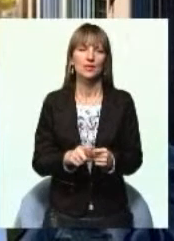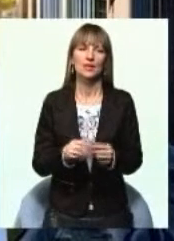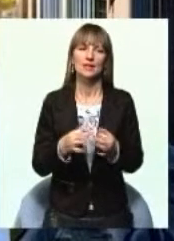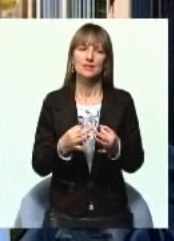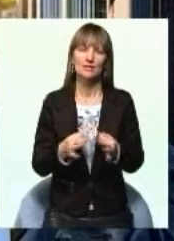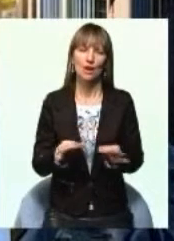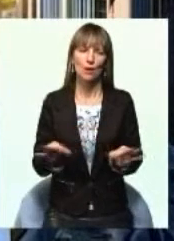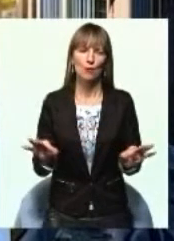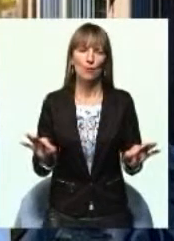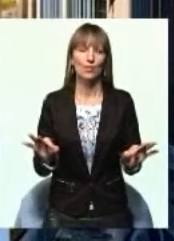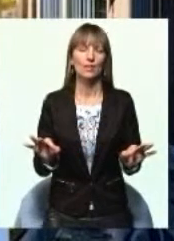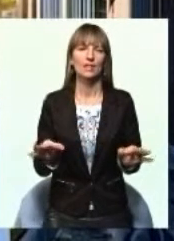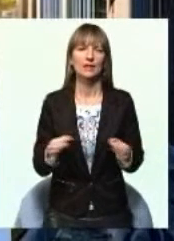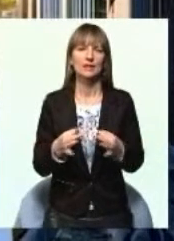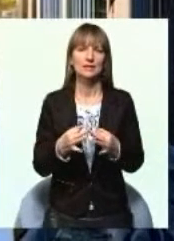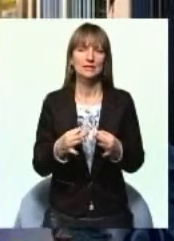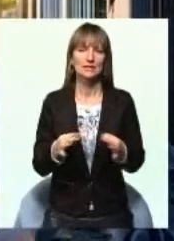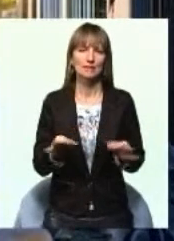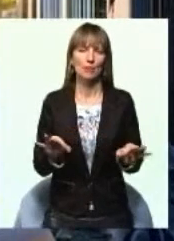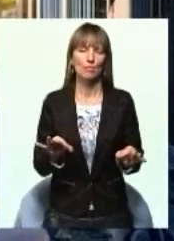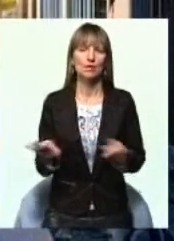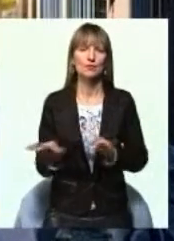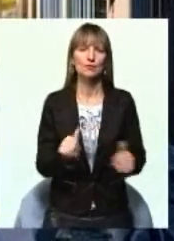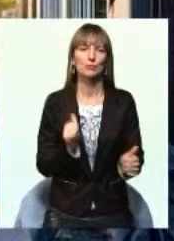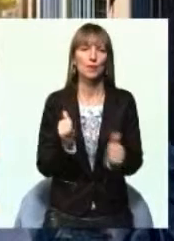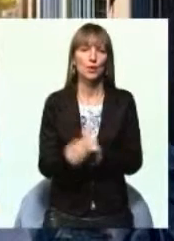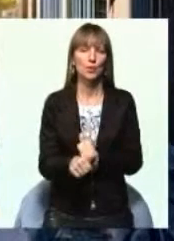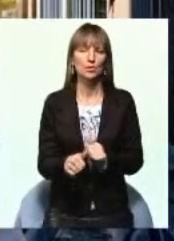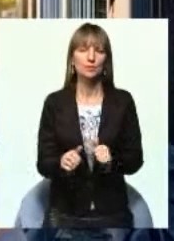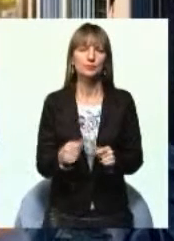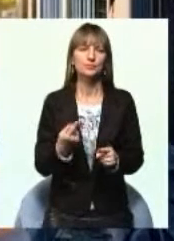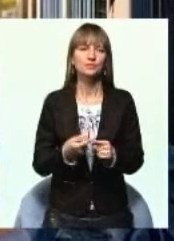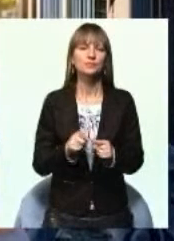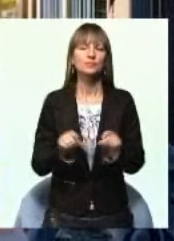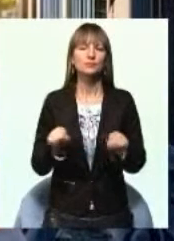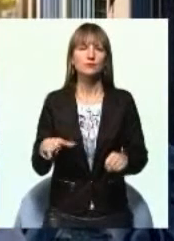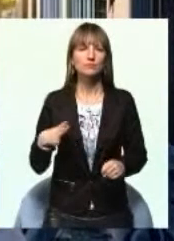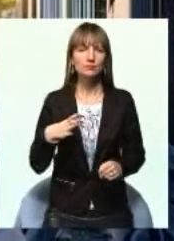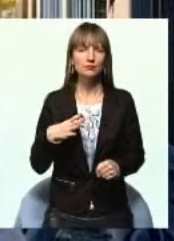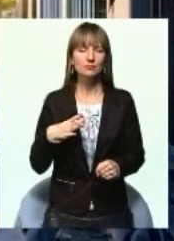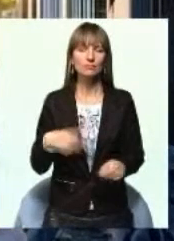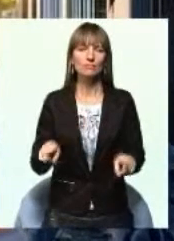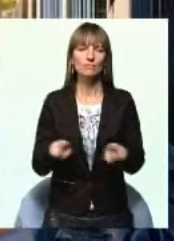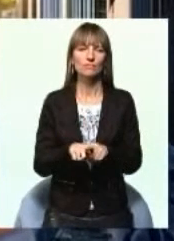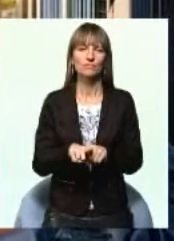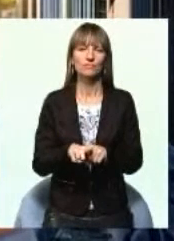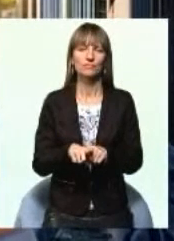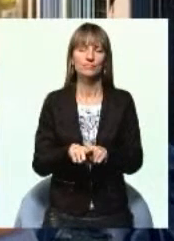свобода. Это свобода, она движется вперед. Это может быть такое,